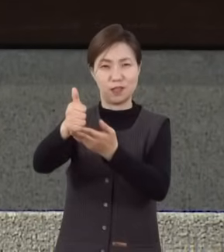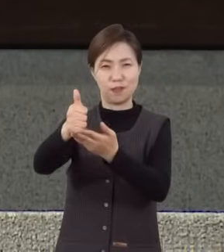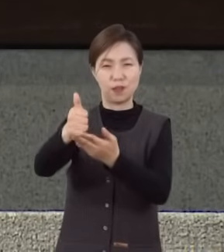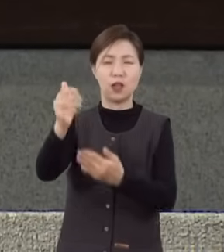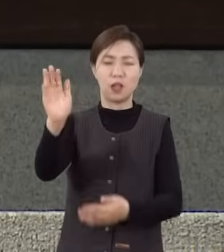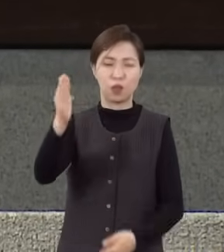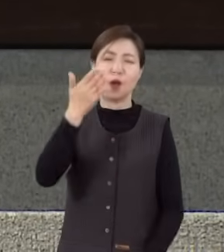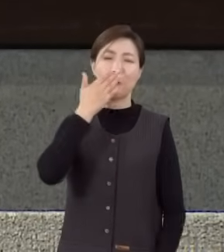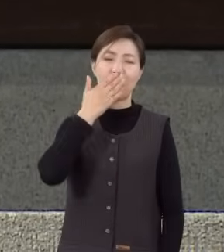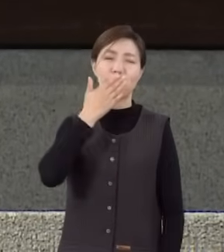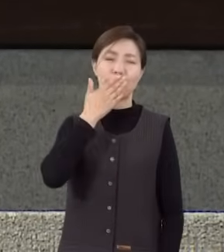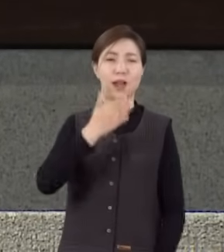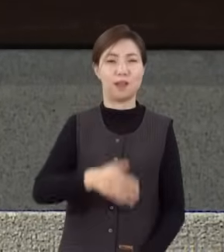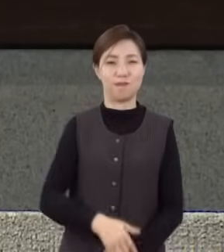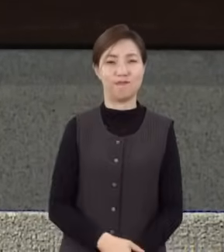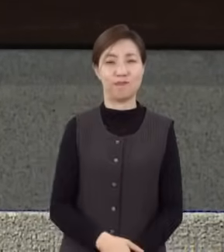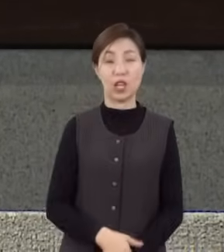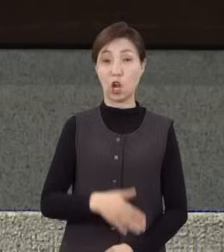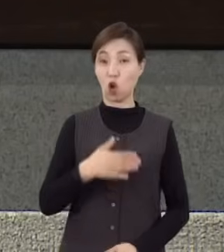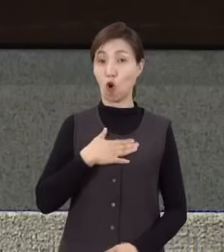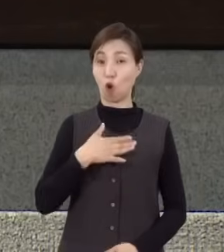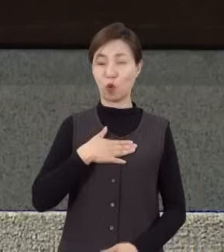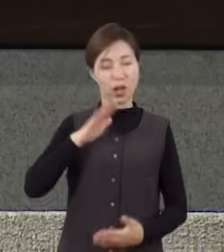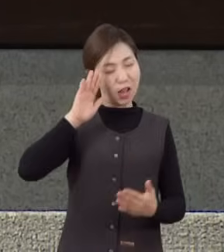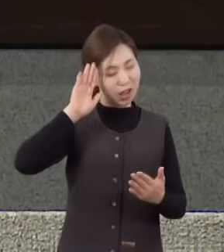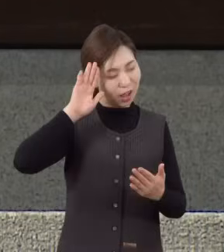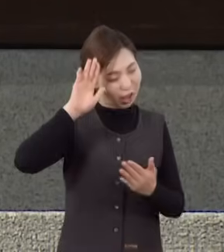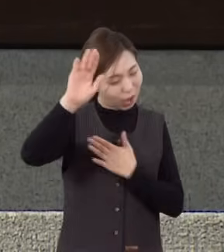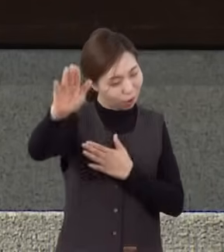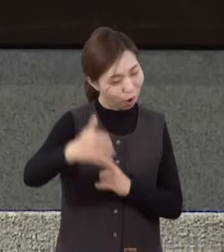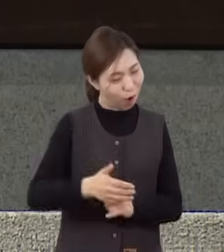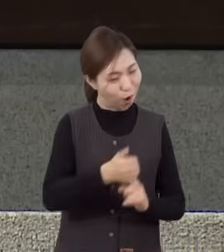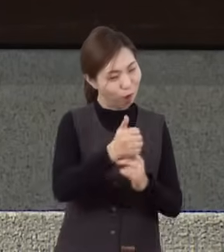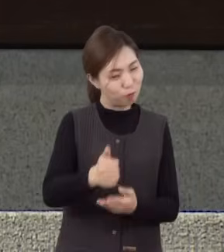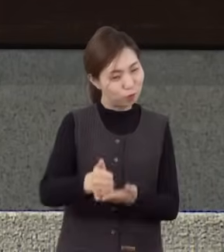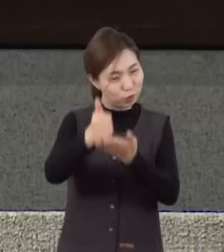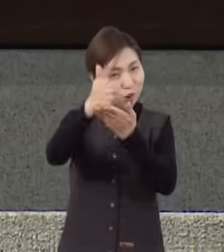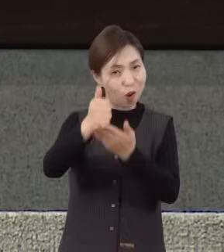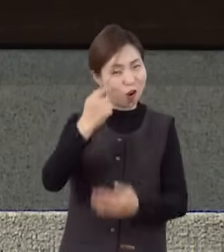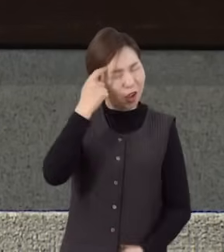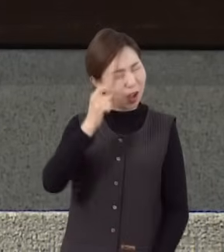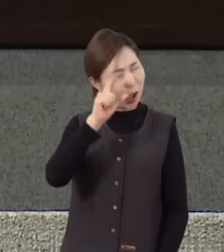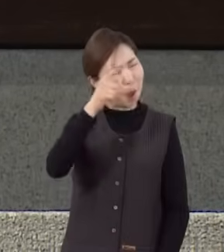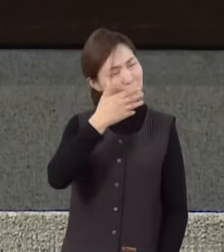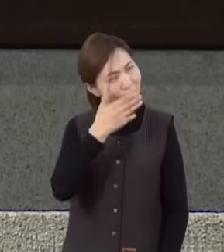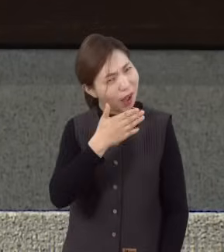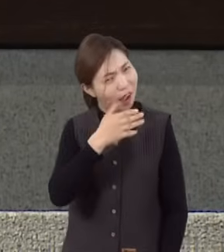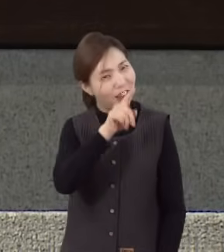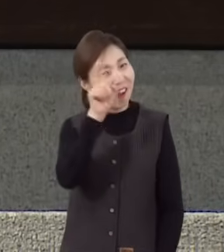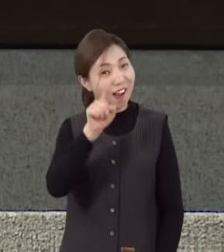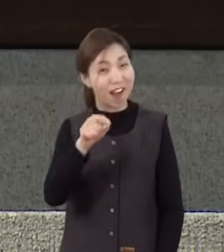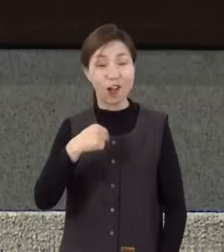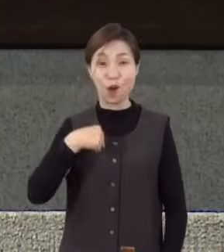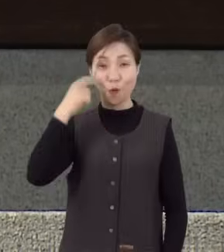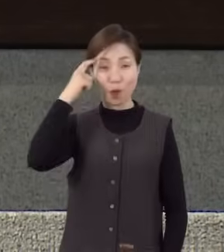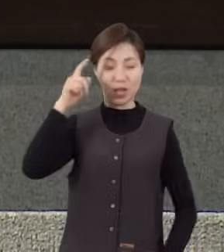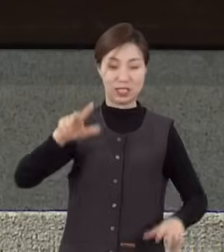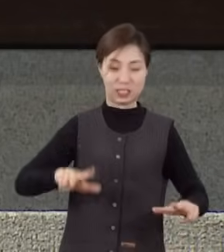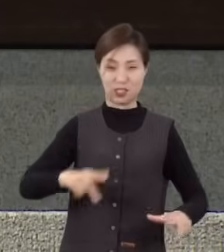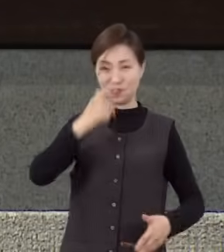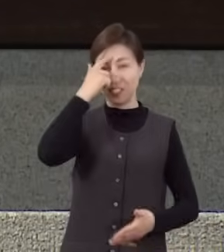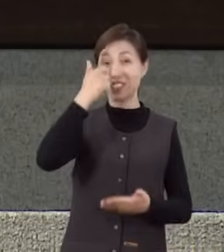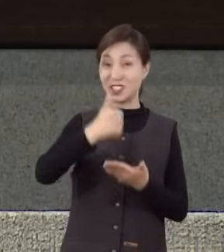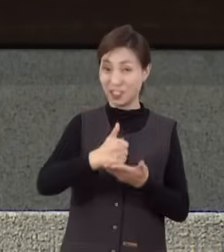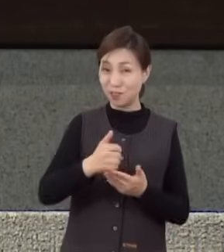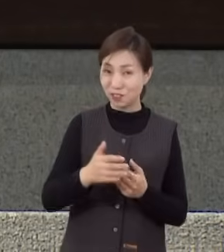봐. 머리 깎고 승복 입고. 자, 그러면 이제 여러분들에게 이런 질문 드리고 싶어요.